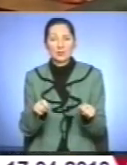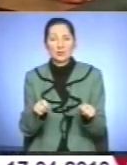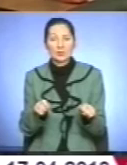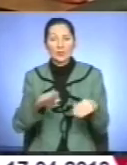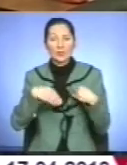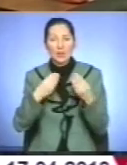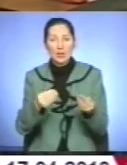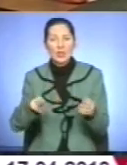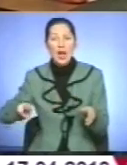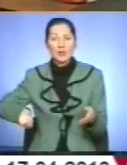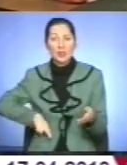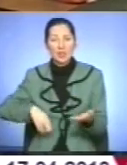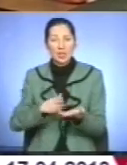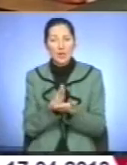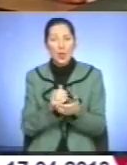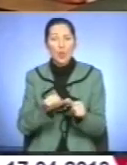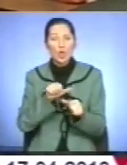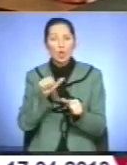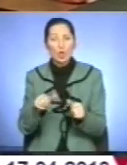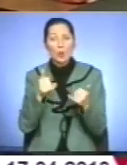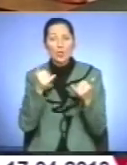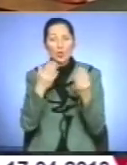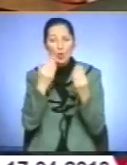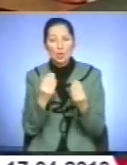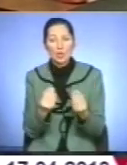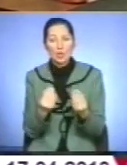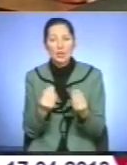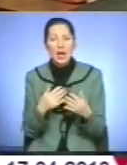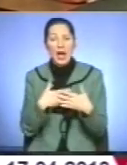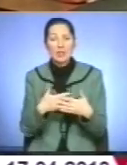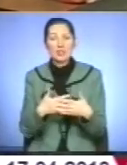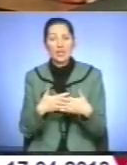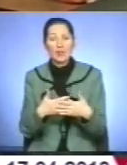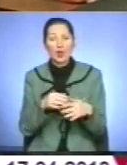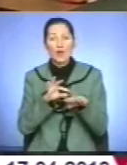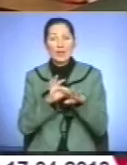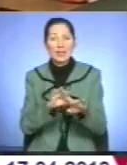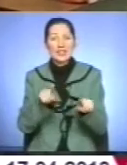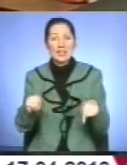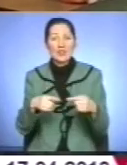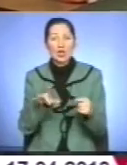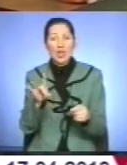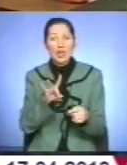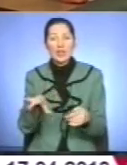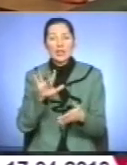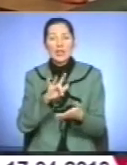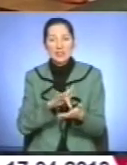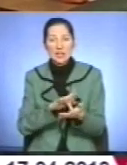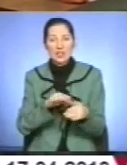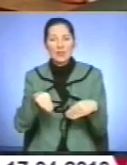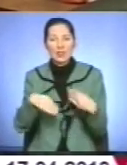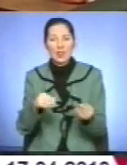надання адміністративних послуг. Зокрема, на сьогоднішній день активно ведеться створення регіональних центрів